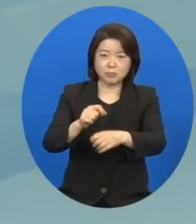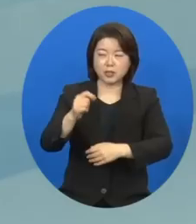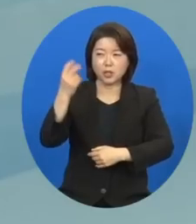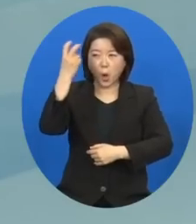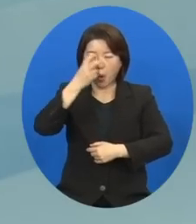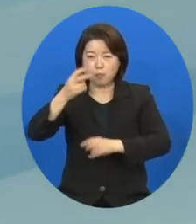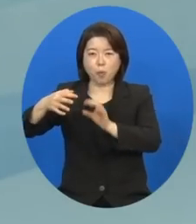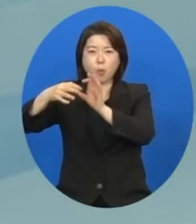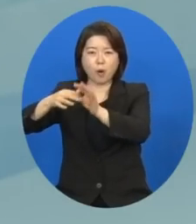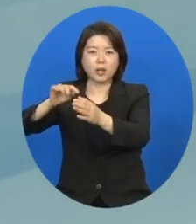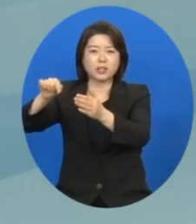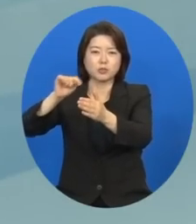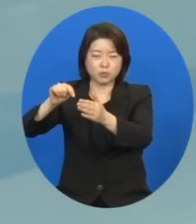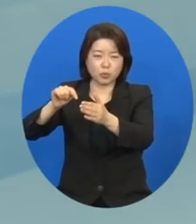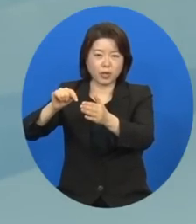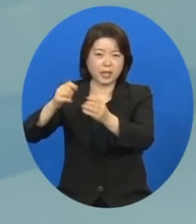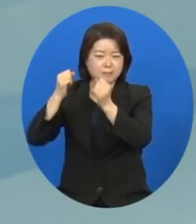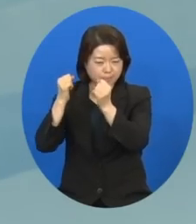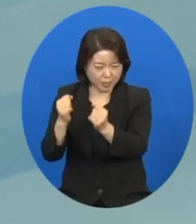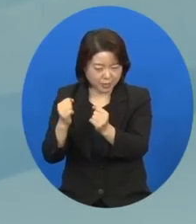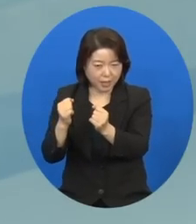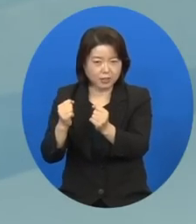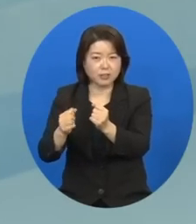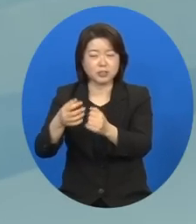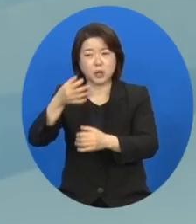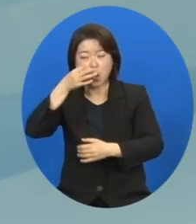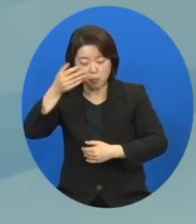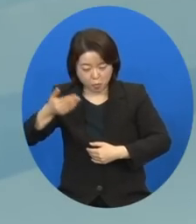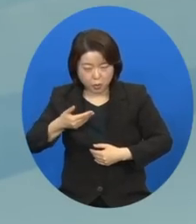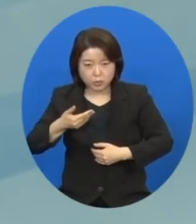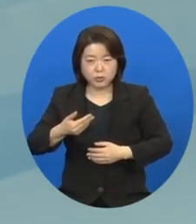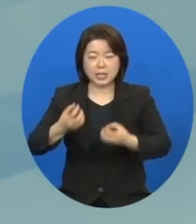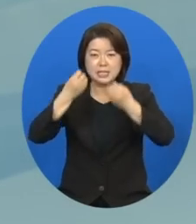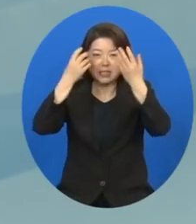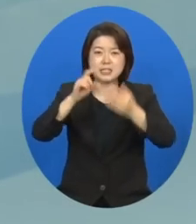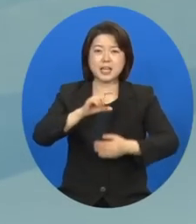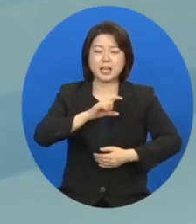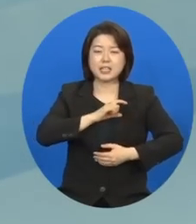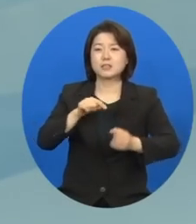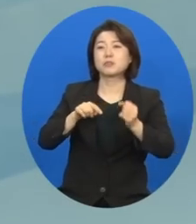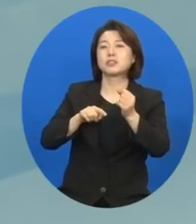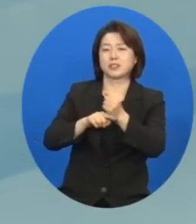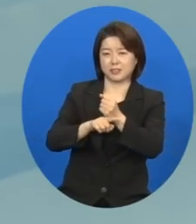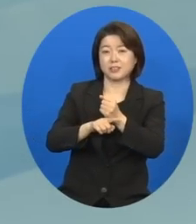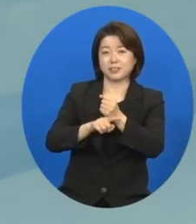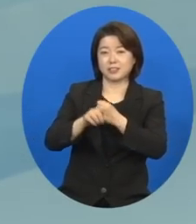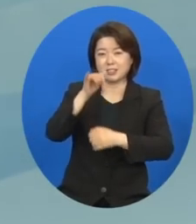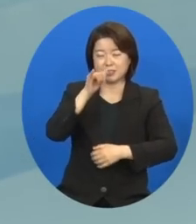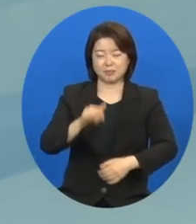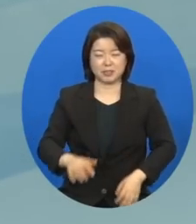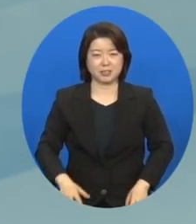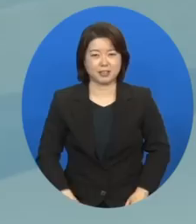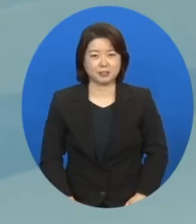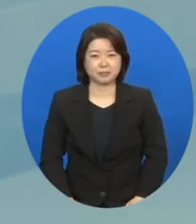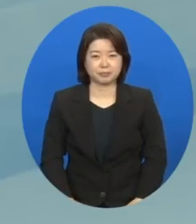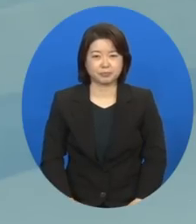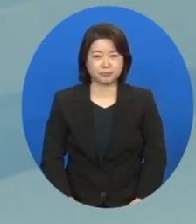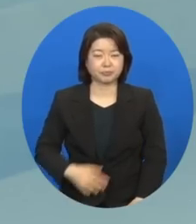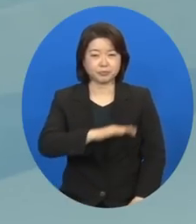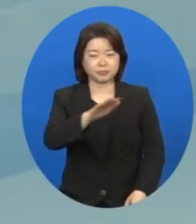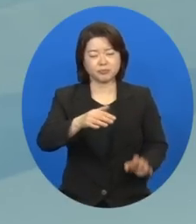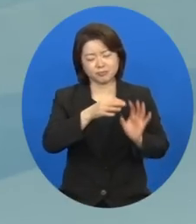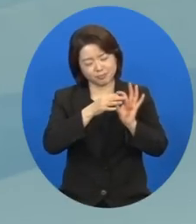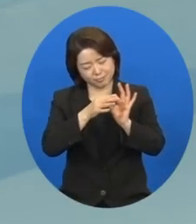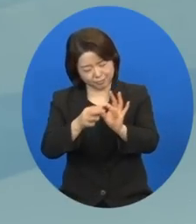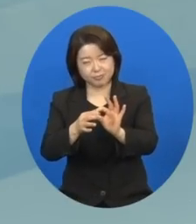관계 가운데 있다는 것을 보여주는 것이 바로 새 이름의 의미입니다. 여러분, 우리가